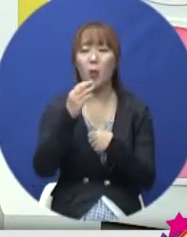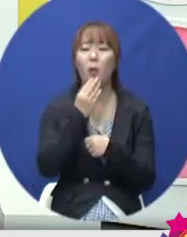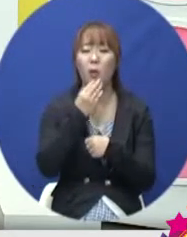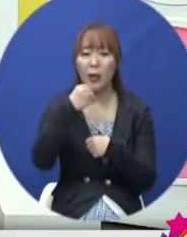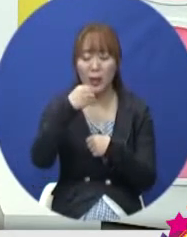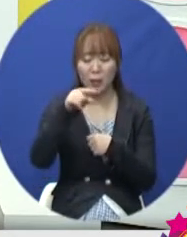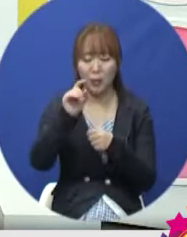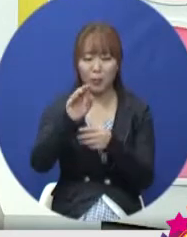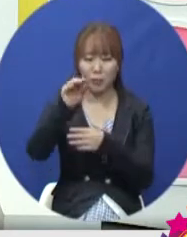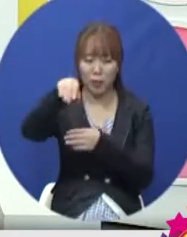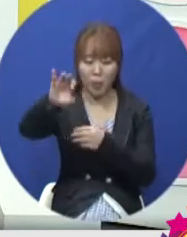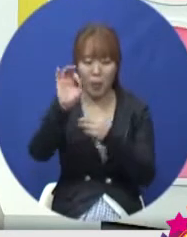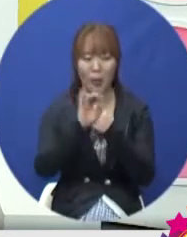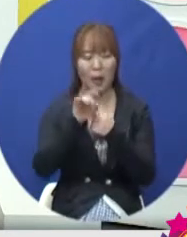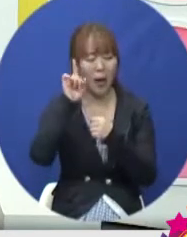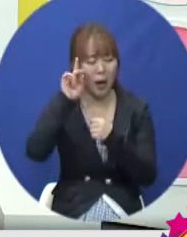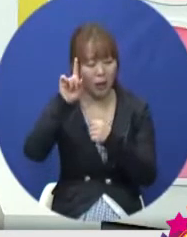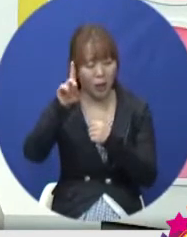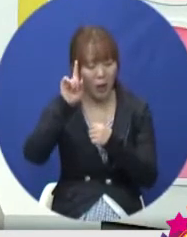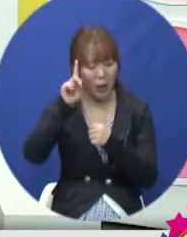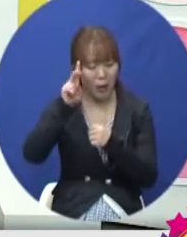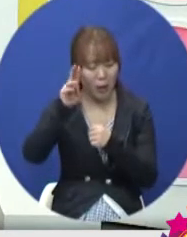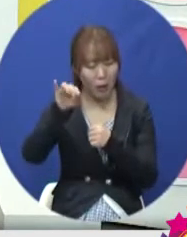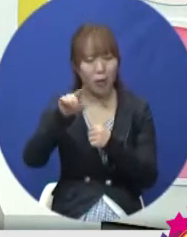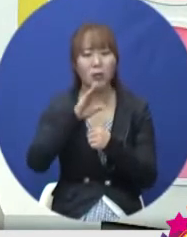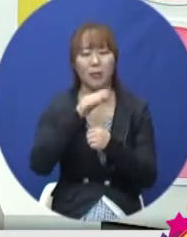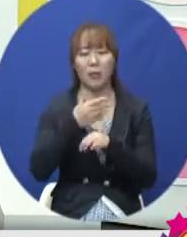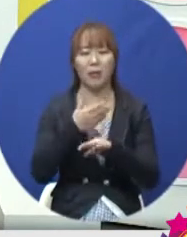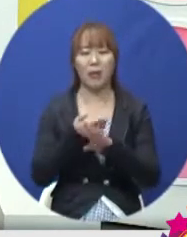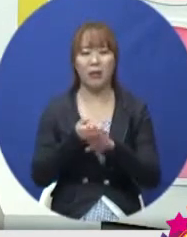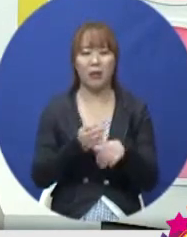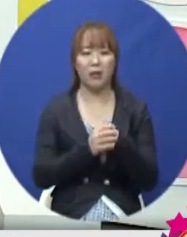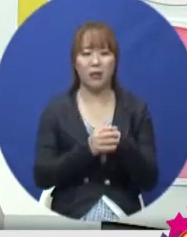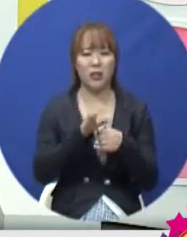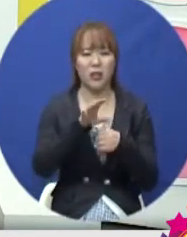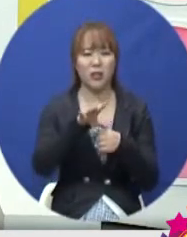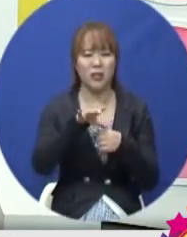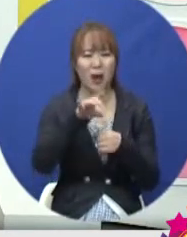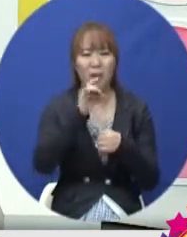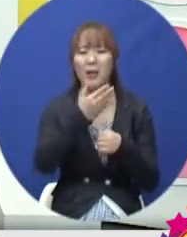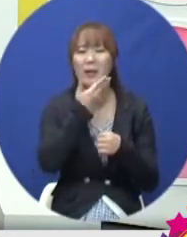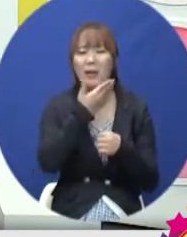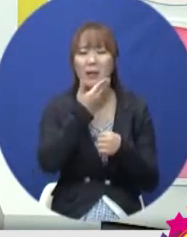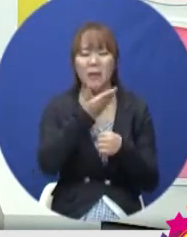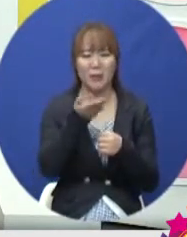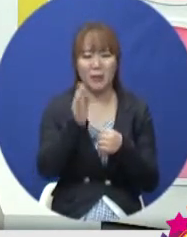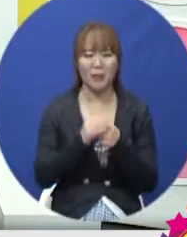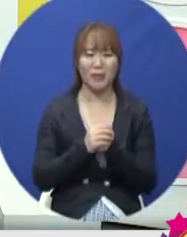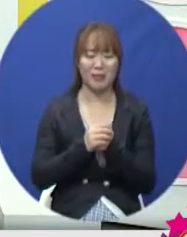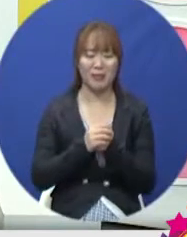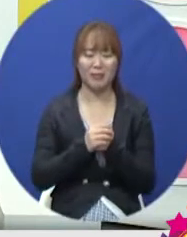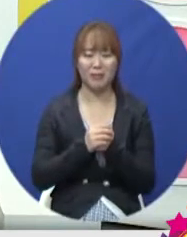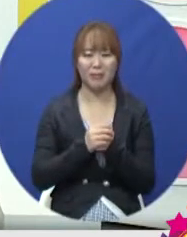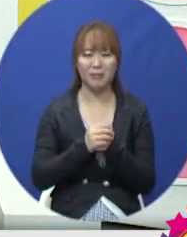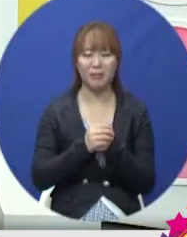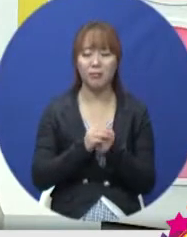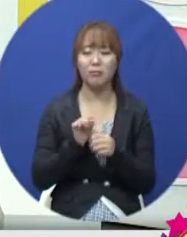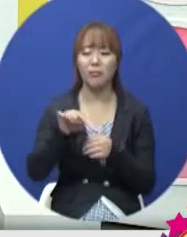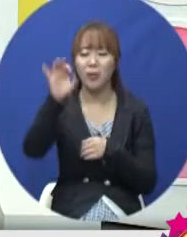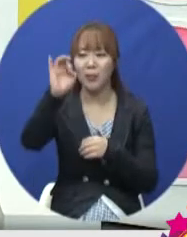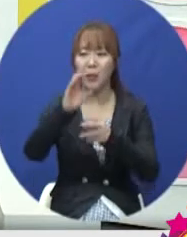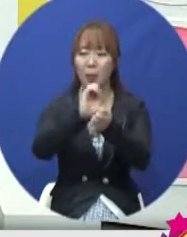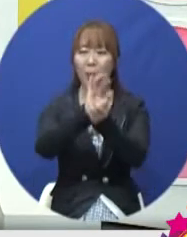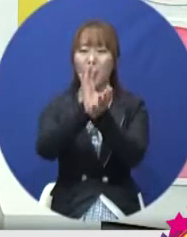열면 하루하루 달라. 맞아. 오이도 얼마나 귀여운지 몰라요. 처음에는. 색깔이. 네, 색깔도 예쁘고. 나가면 그냥